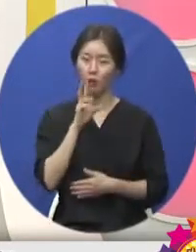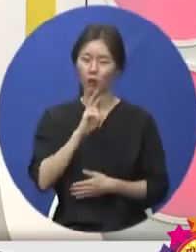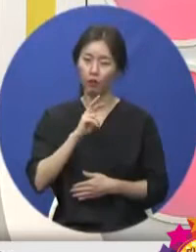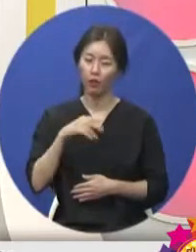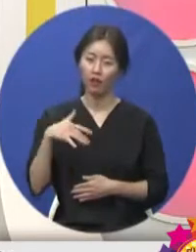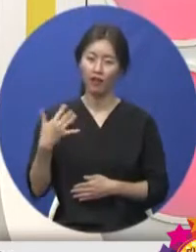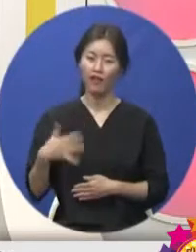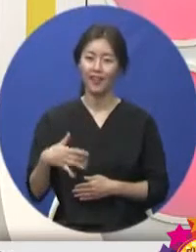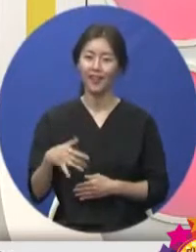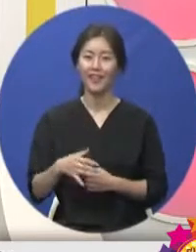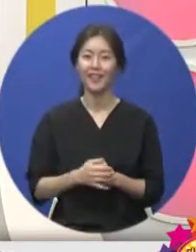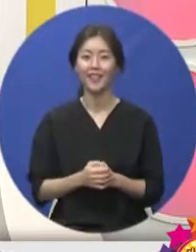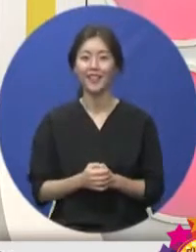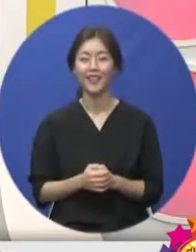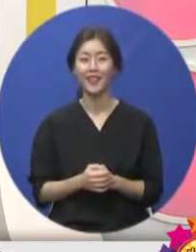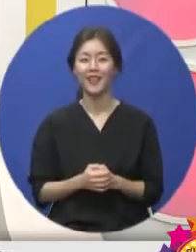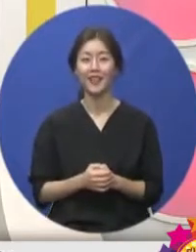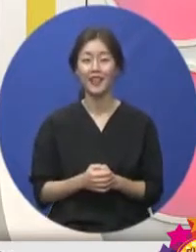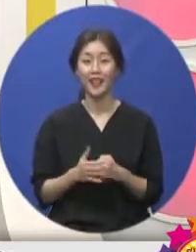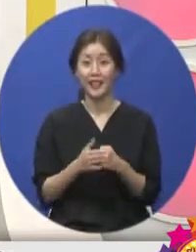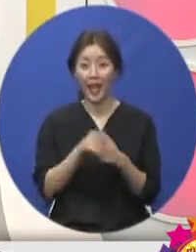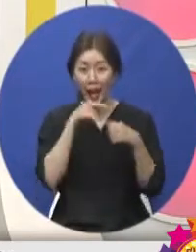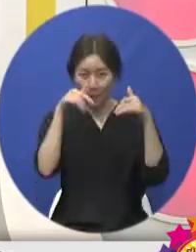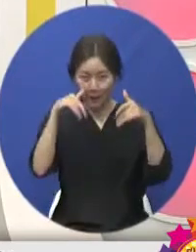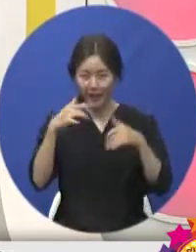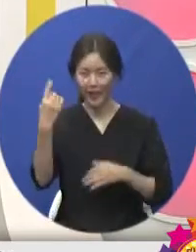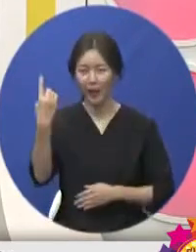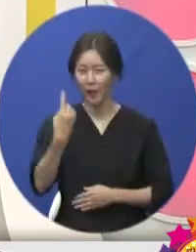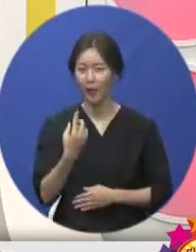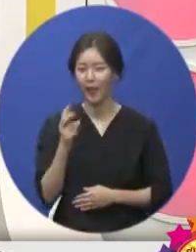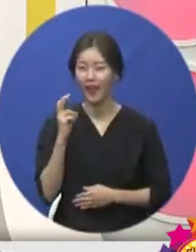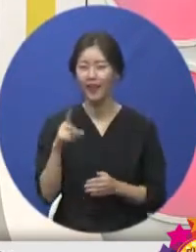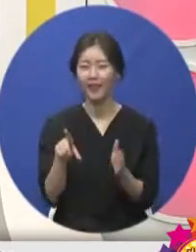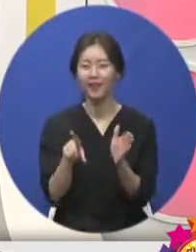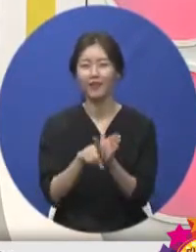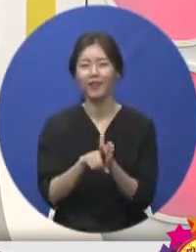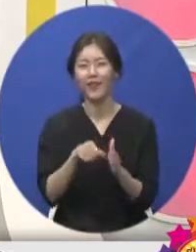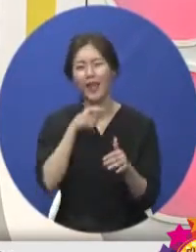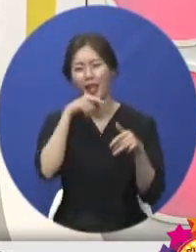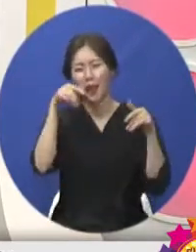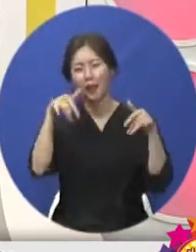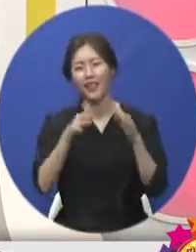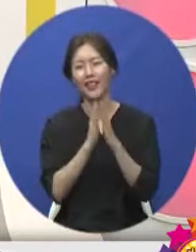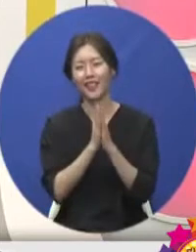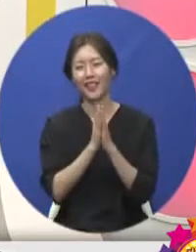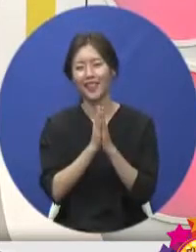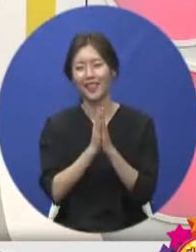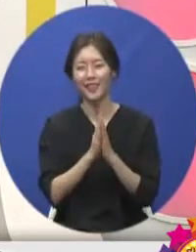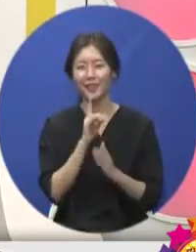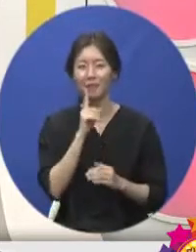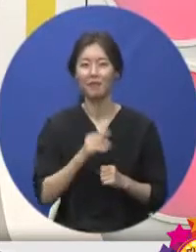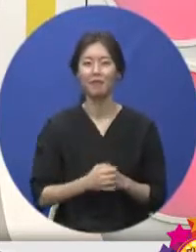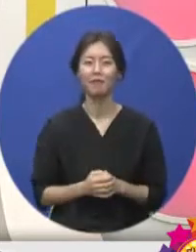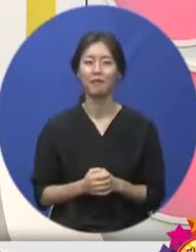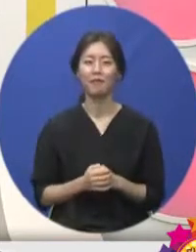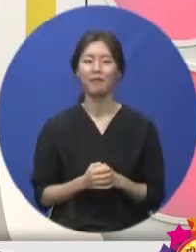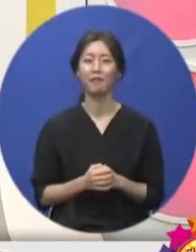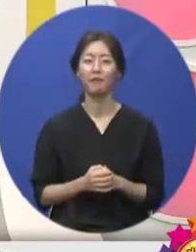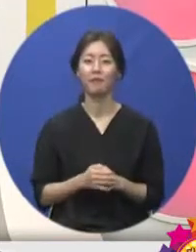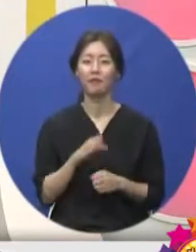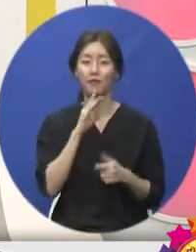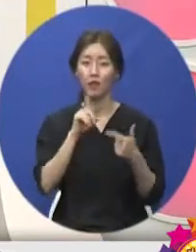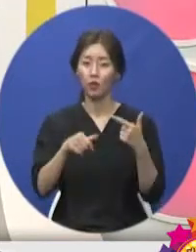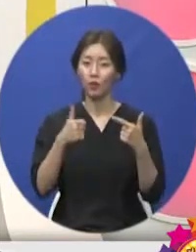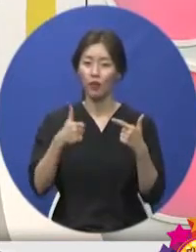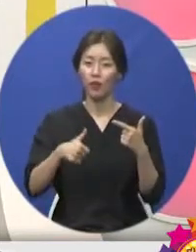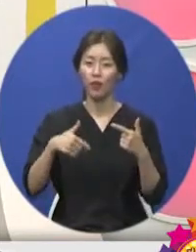딱 틀어놓은 것 같아 옛날에. 아버님 아. 그래서 비가 많이 내릴 것 같아요. 네. 비 좀 비 좀 오십시오. 비 좀 오십시오. 정말. 아 진짜